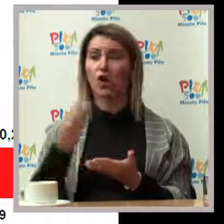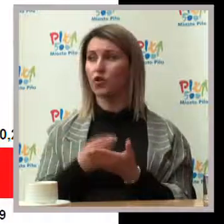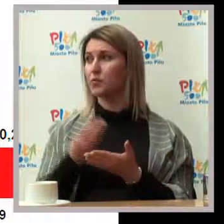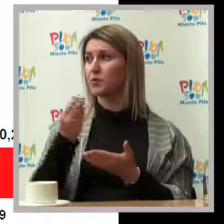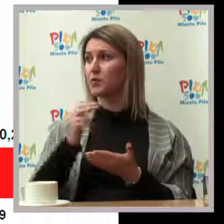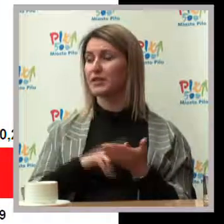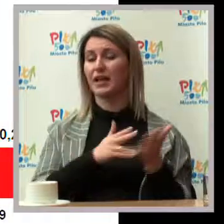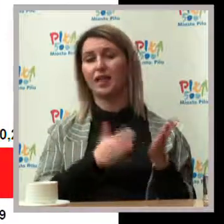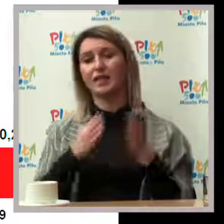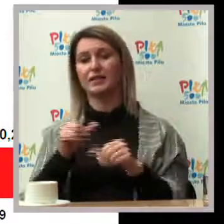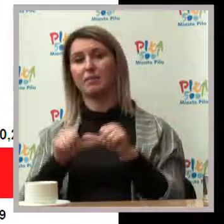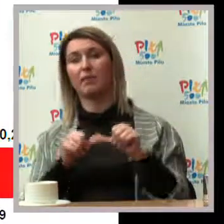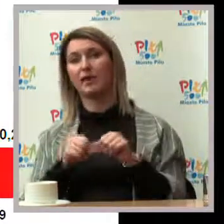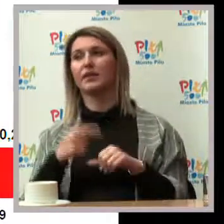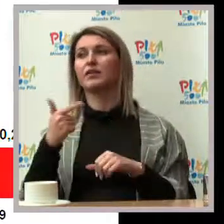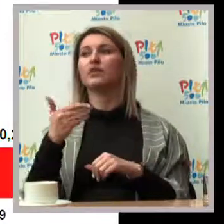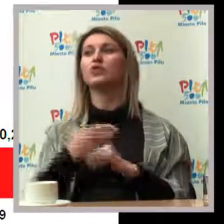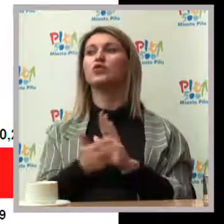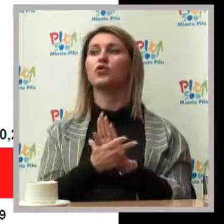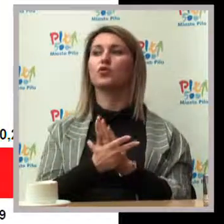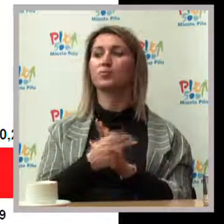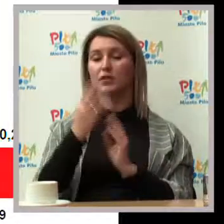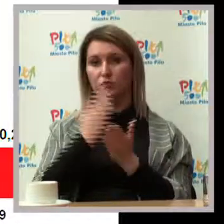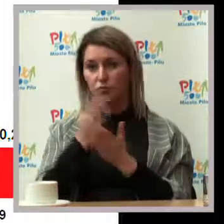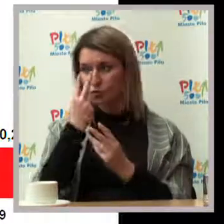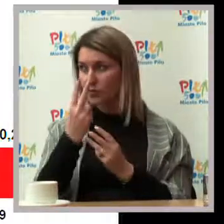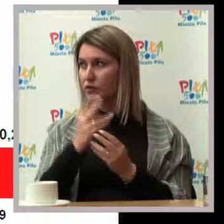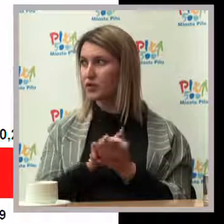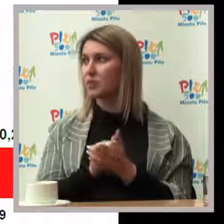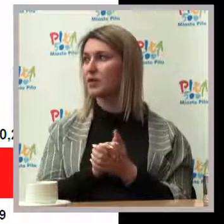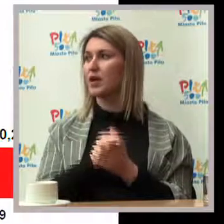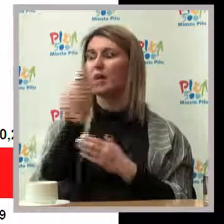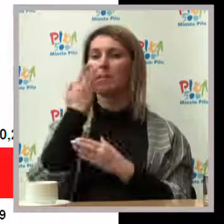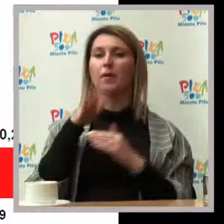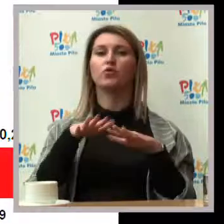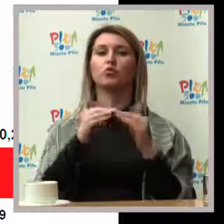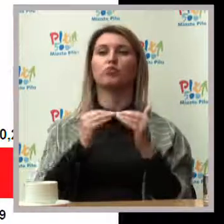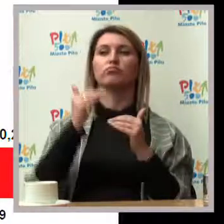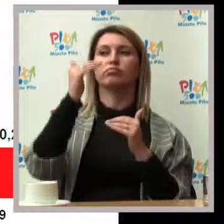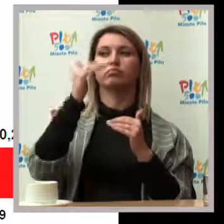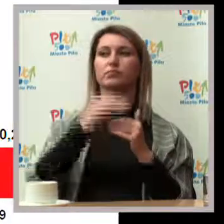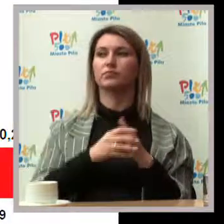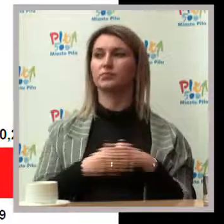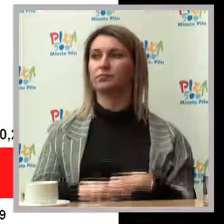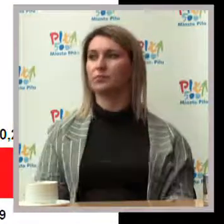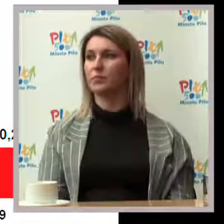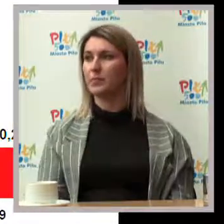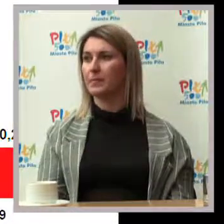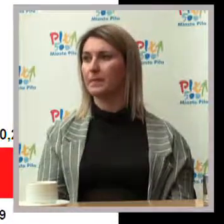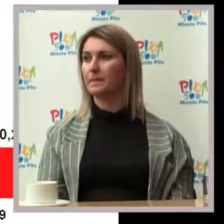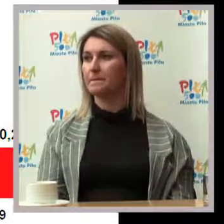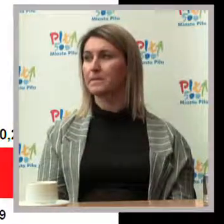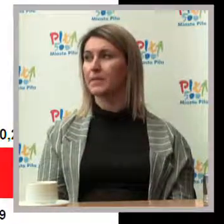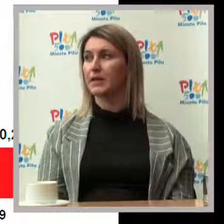chwili konsumujemy te pieniądze i w roku 2018 widzimy już bardzo znaczący wzrost. To jest